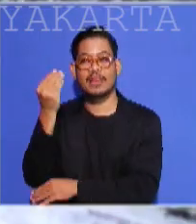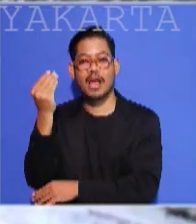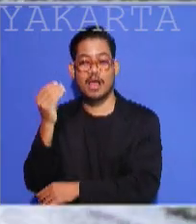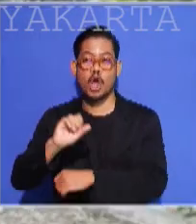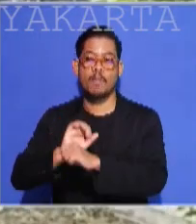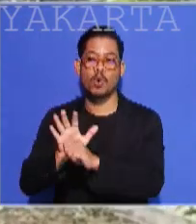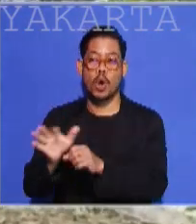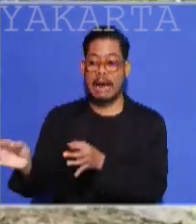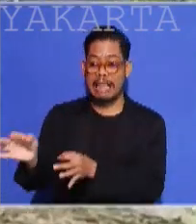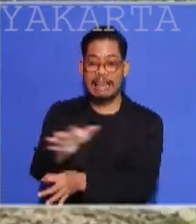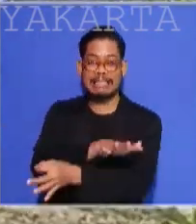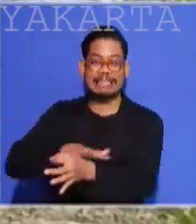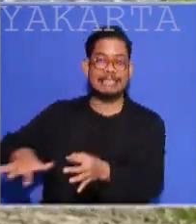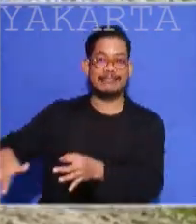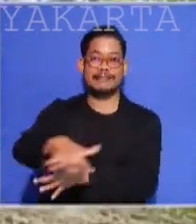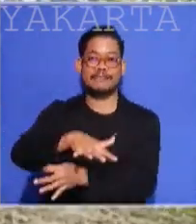sekitarnya.